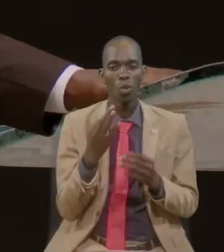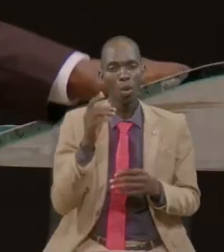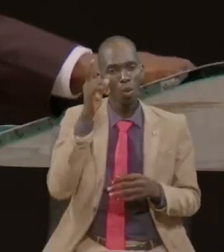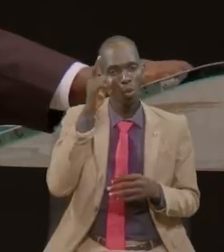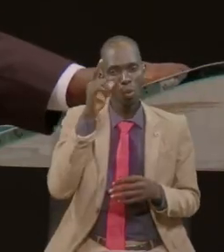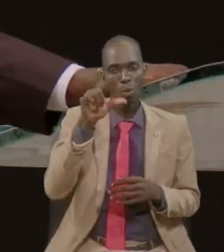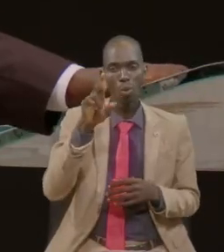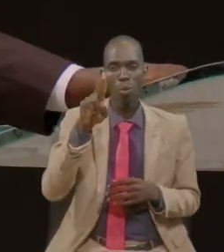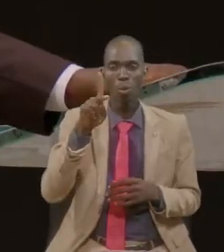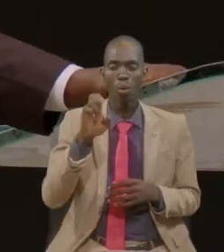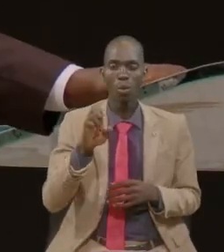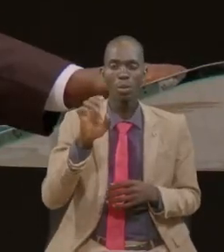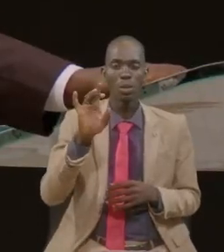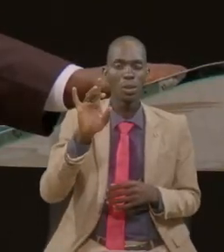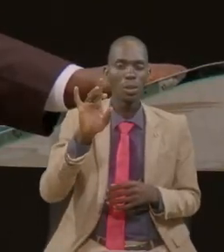Luc 18.